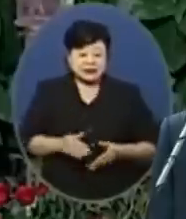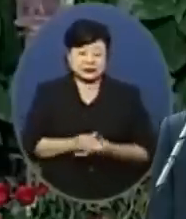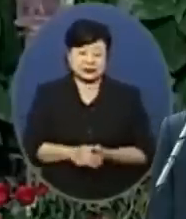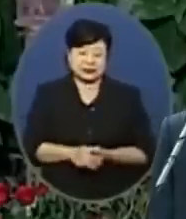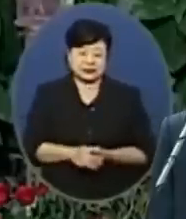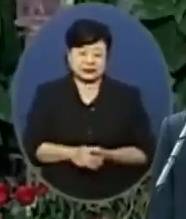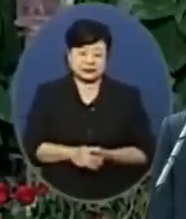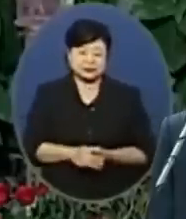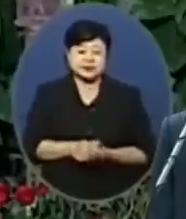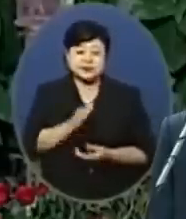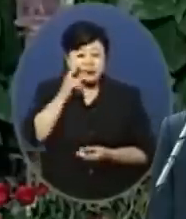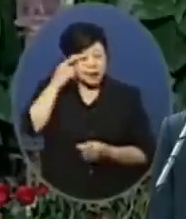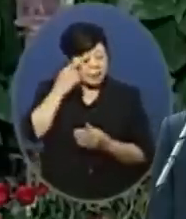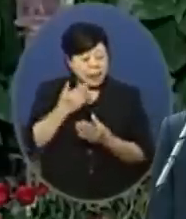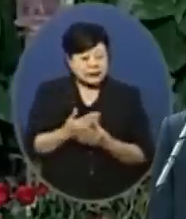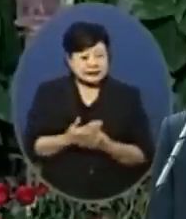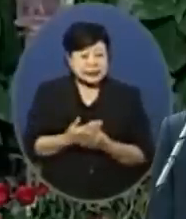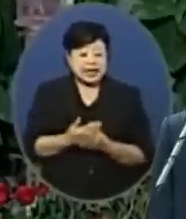엑토르 마르티네스 박사의